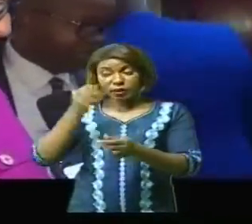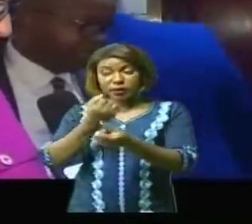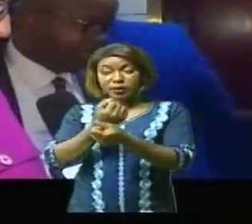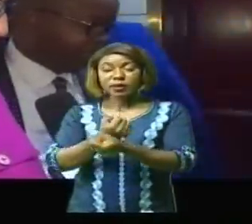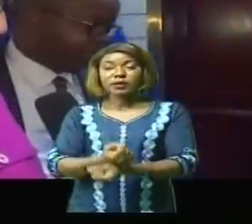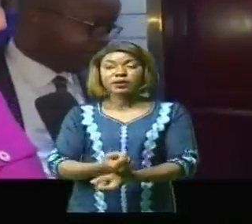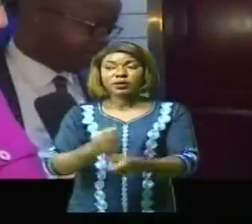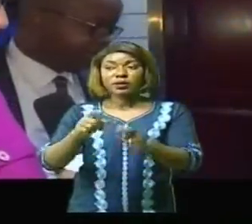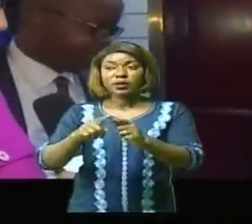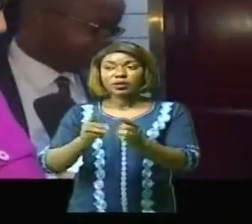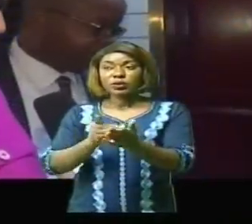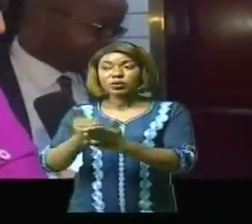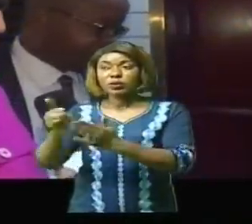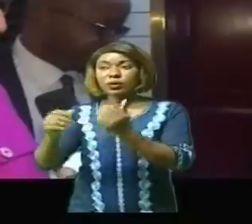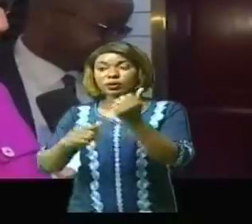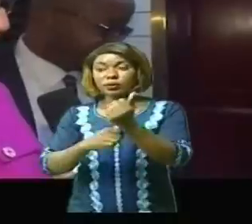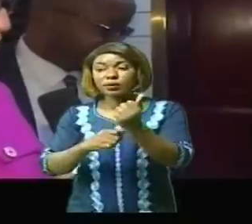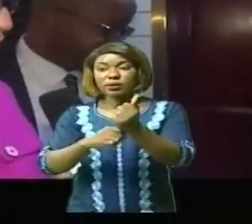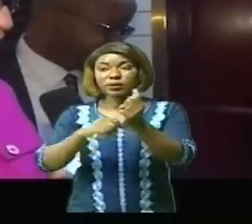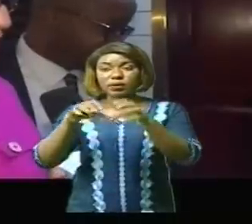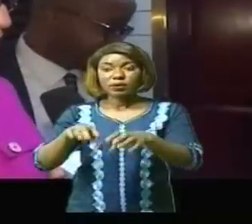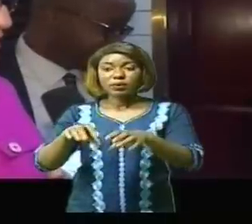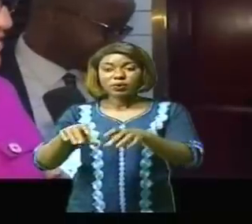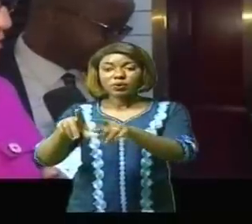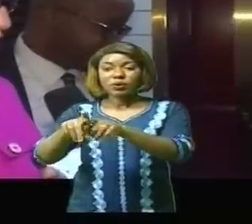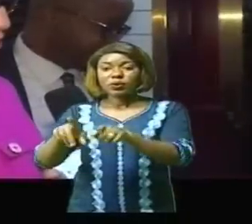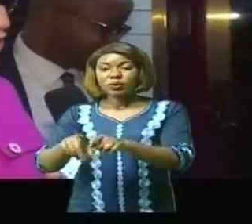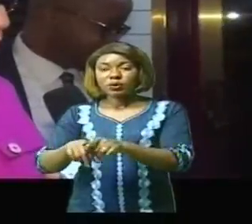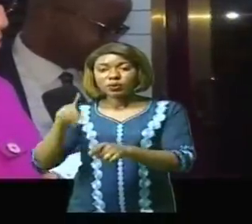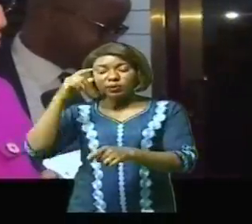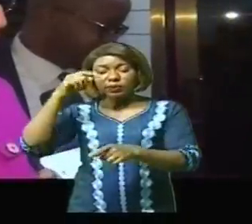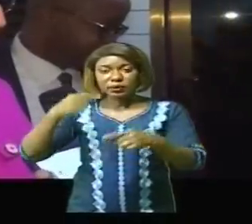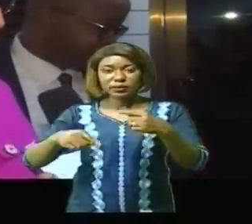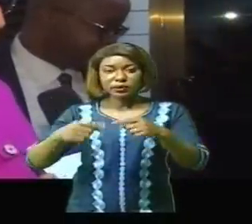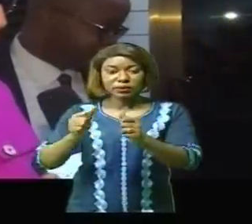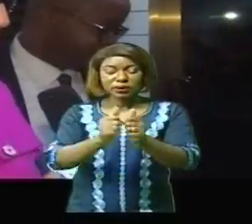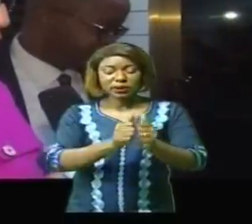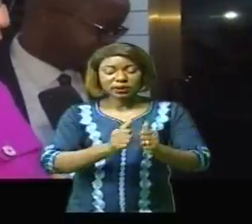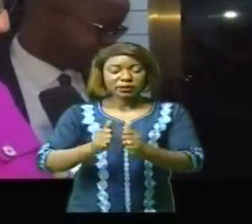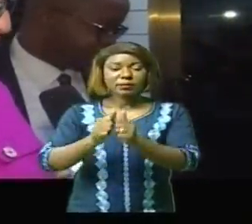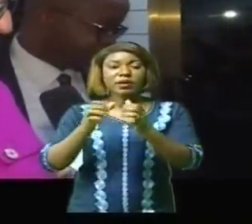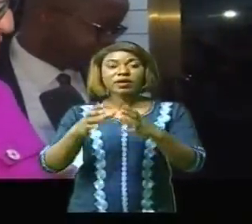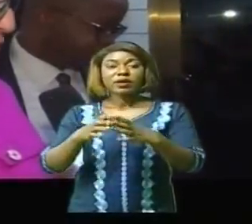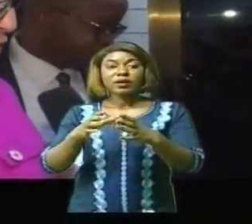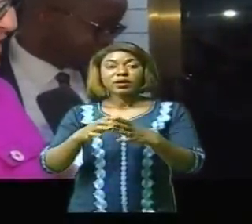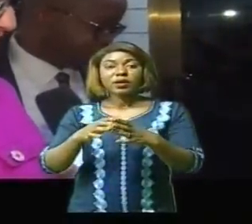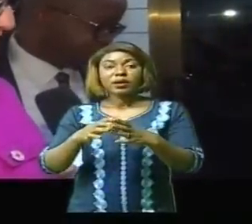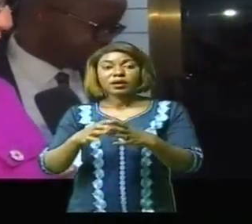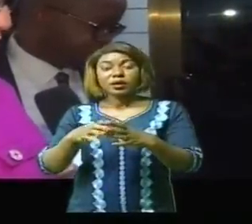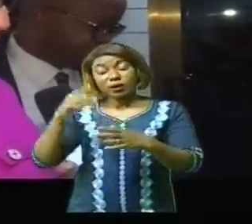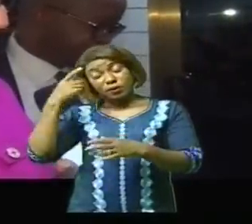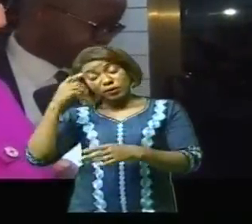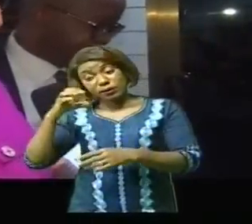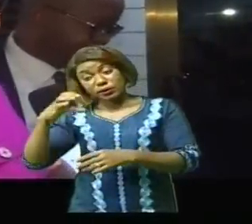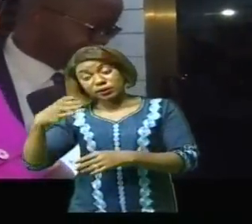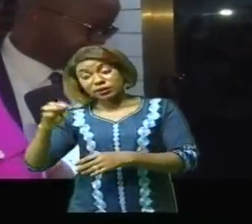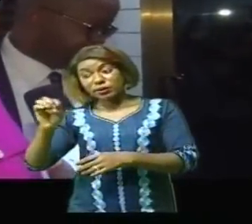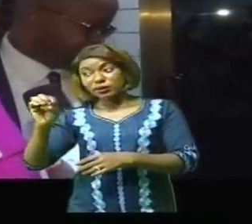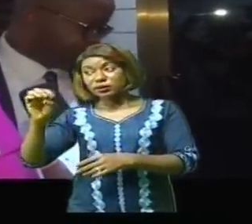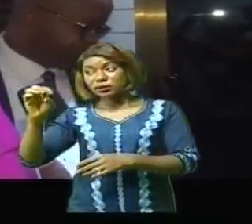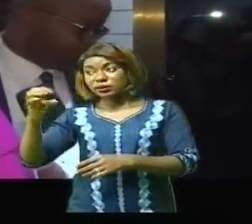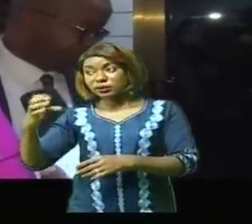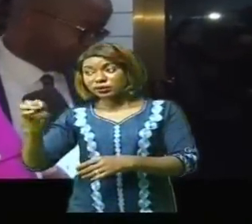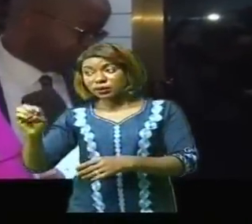international humanitaire en RDC et également discuter ensemble sur les différents programmes de collaboration que le CICR entretient avec les